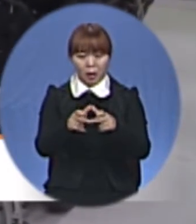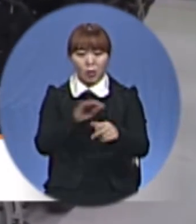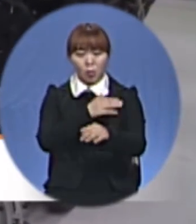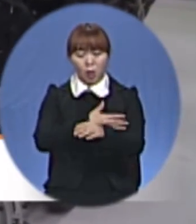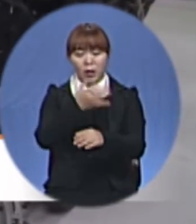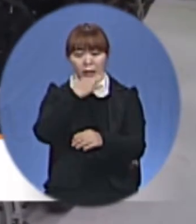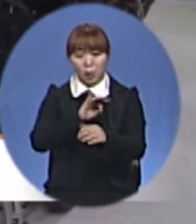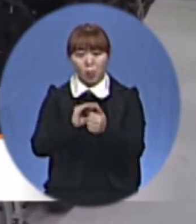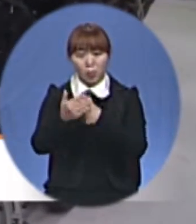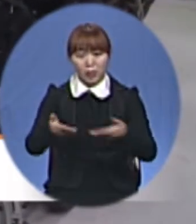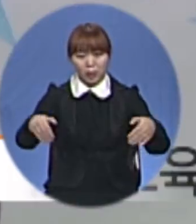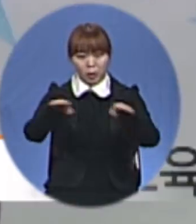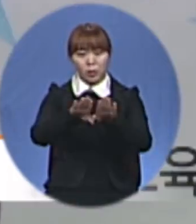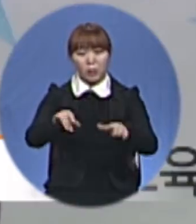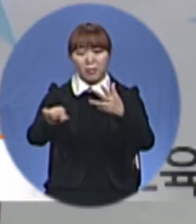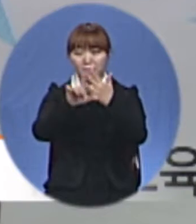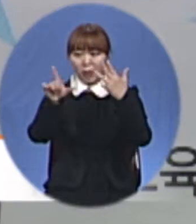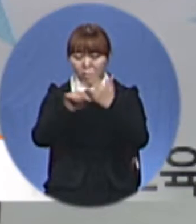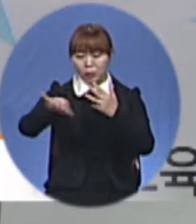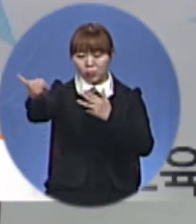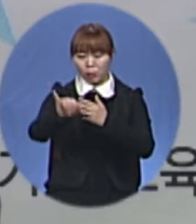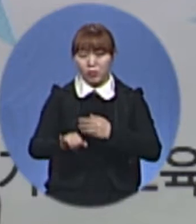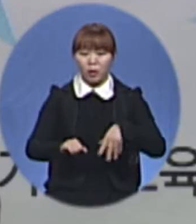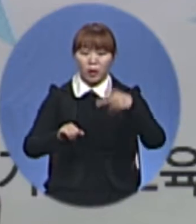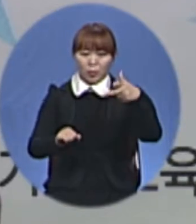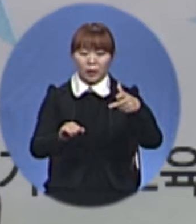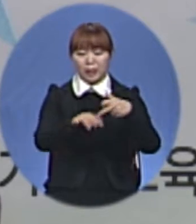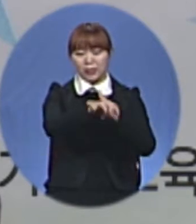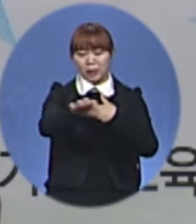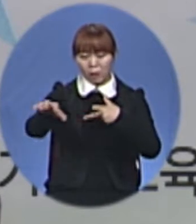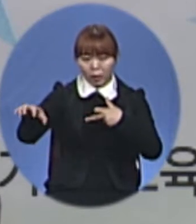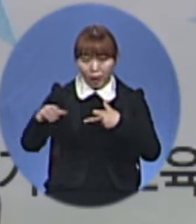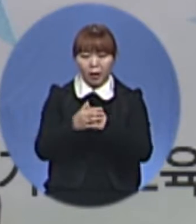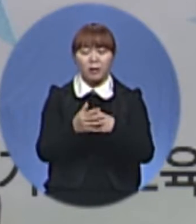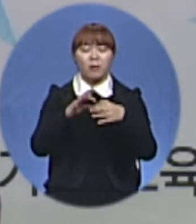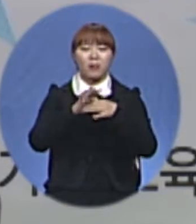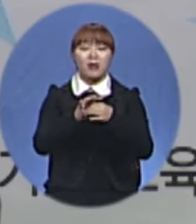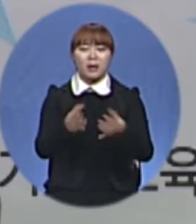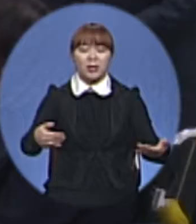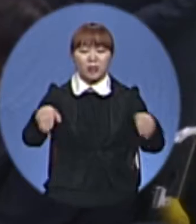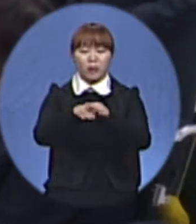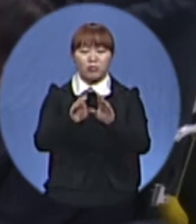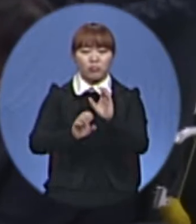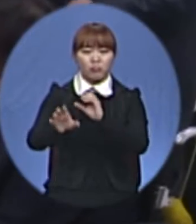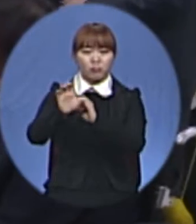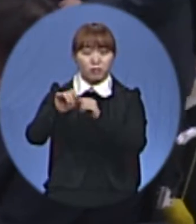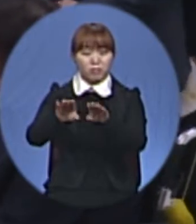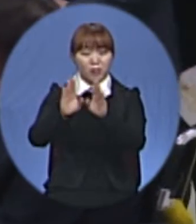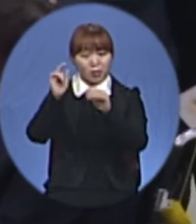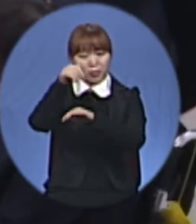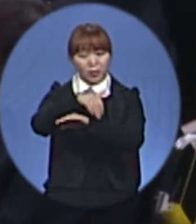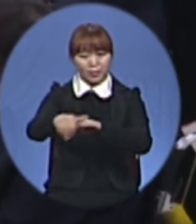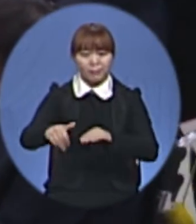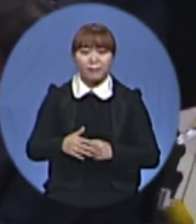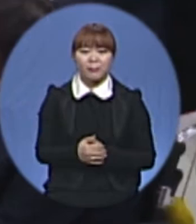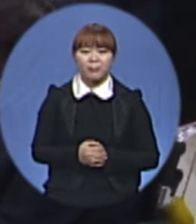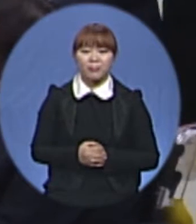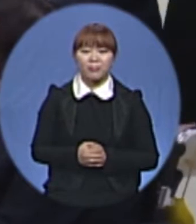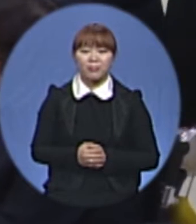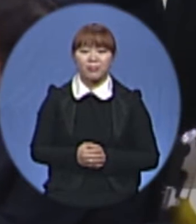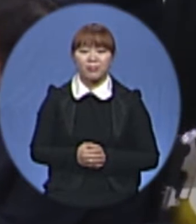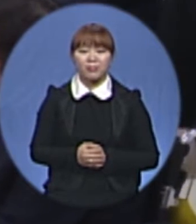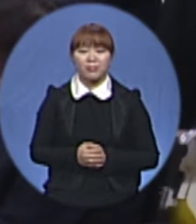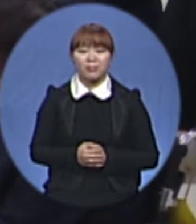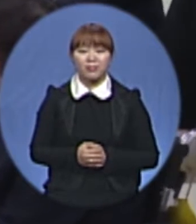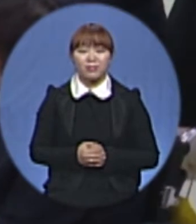시작으로 오는 8월까지 전국 17개 지역에 지역권익옹호기관을 추가로 개소할 예정입니다. 복지TV